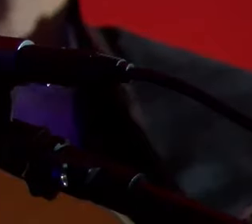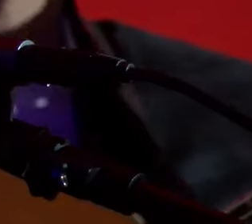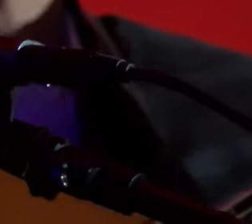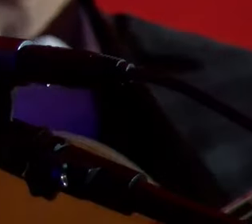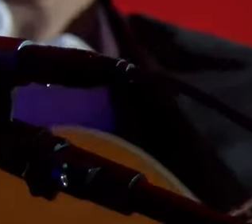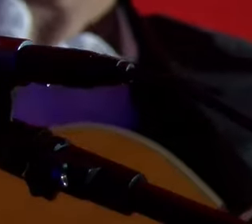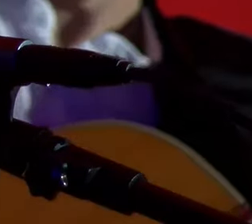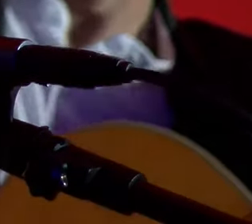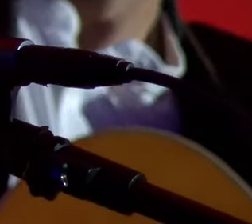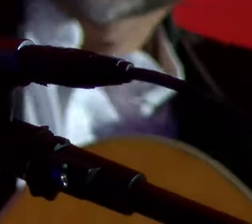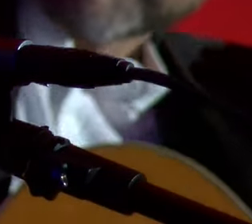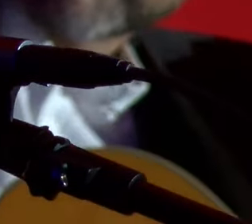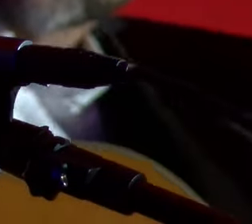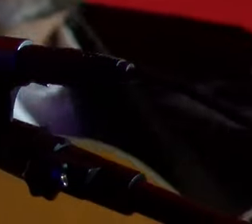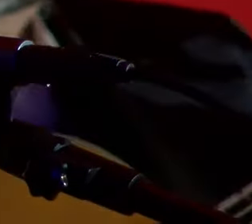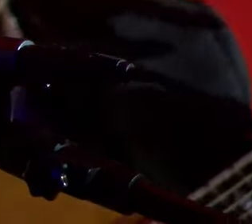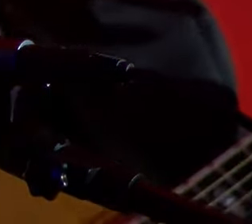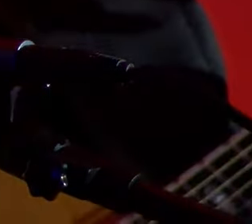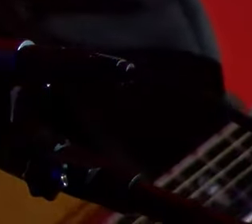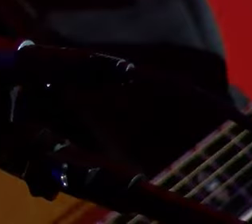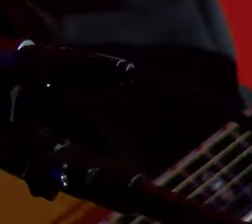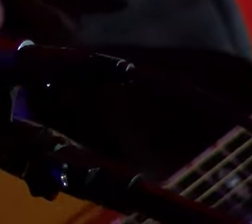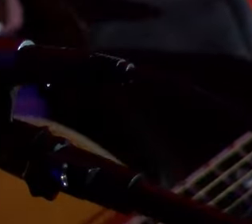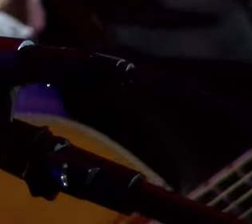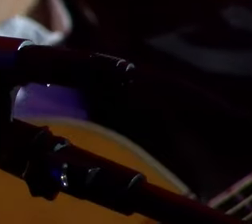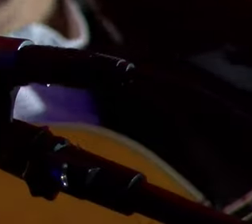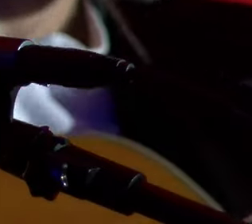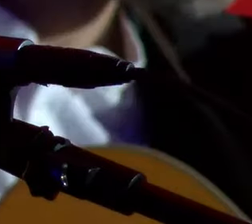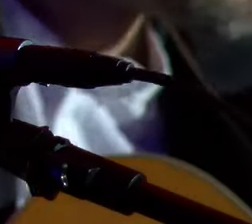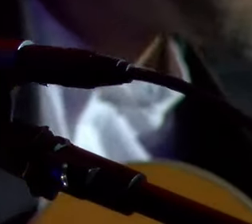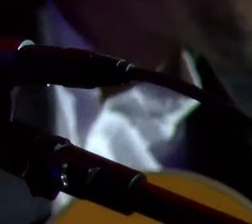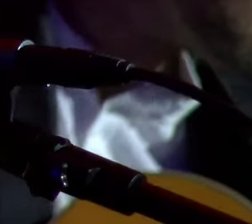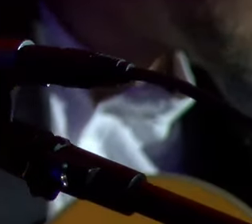Wino, jesień, jabłka,